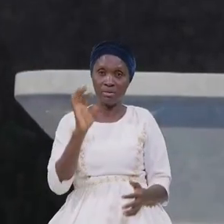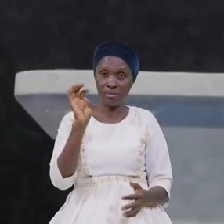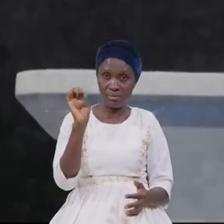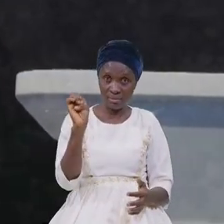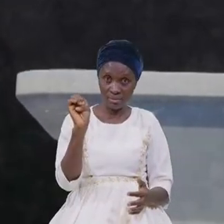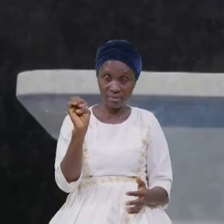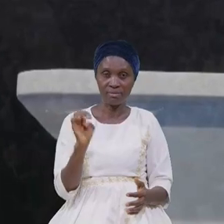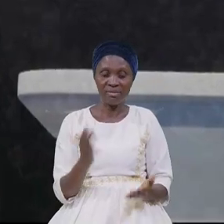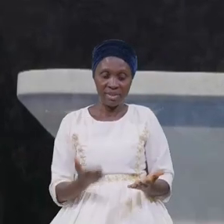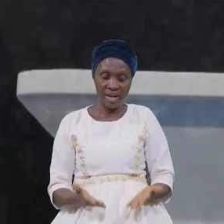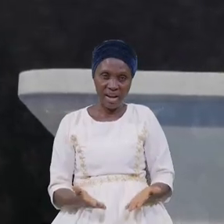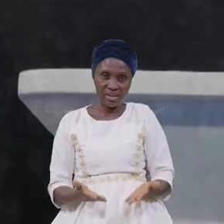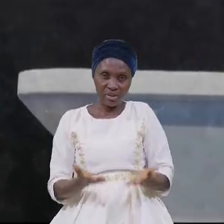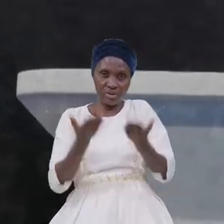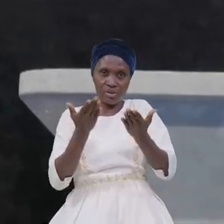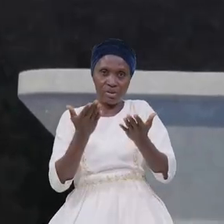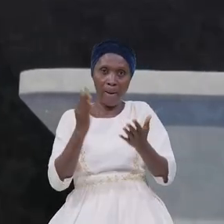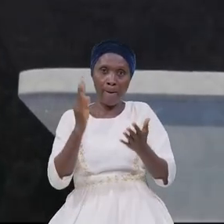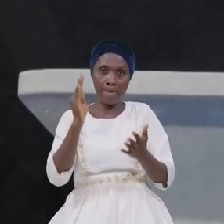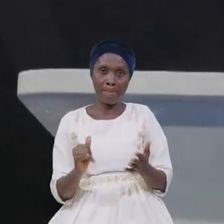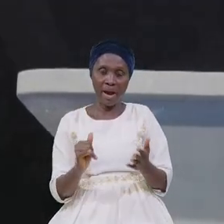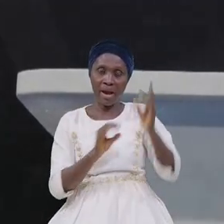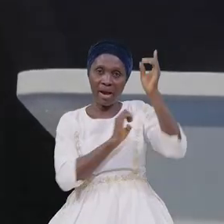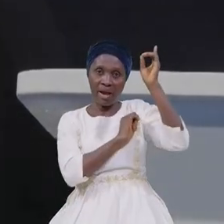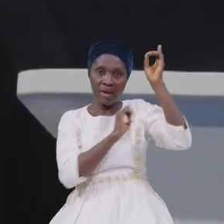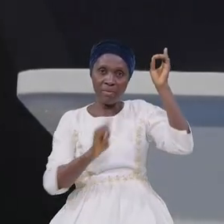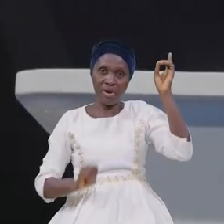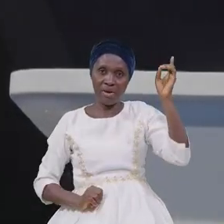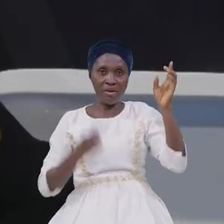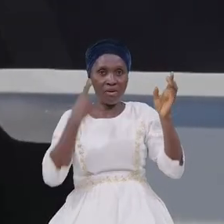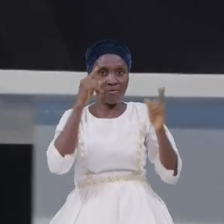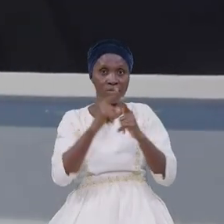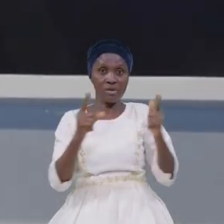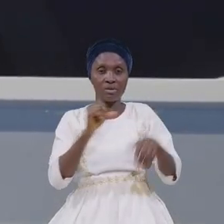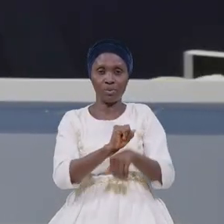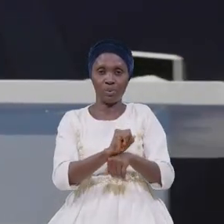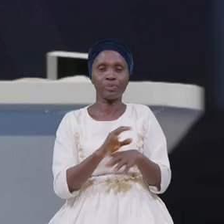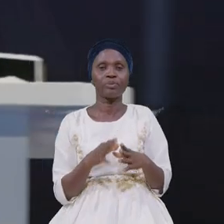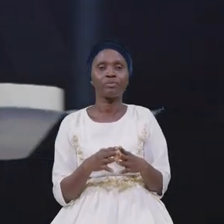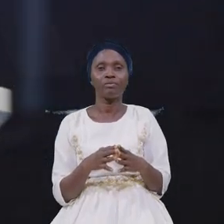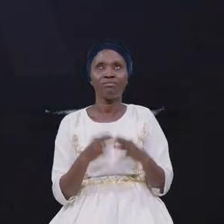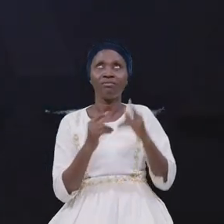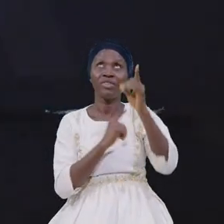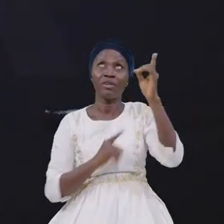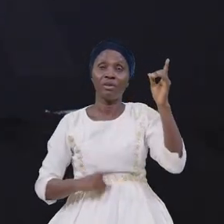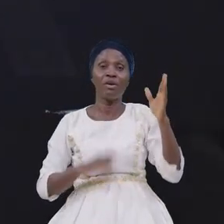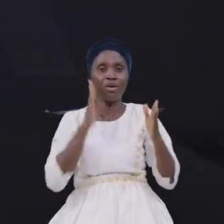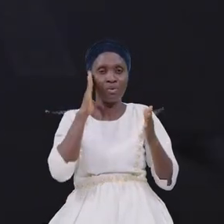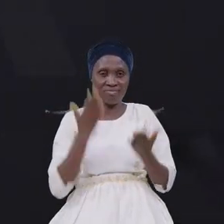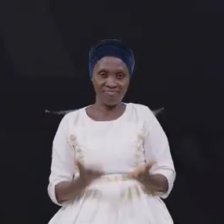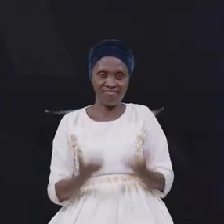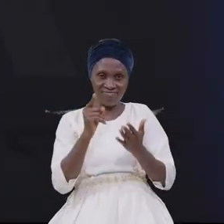et l'exaltation d'Emmanuel pour les exploits. le Seigneur vous élevera.